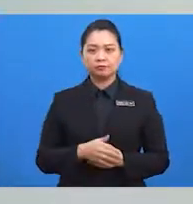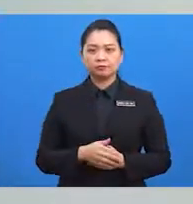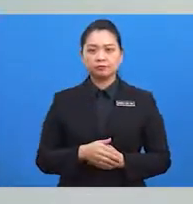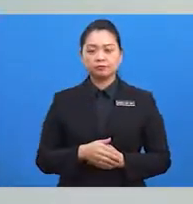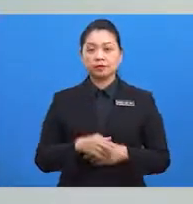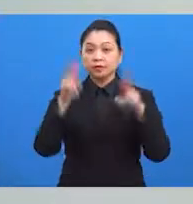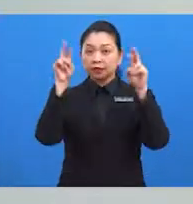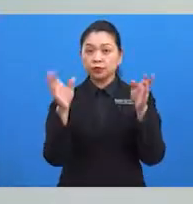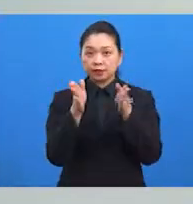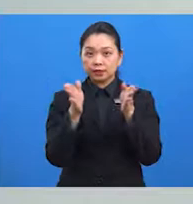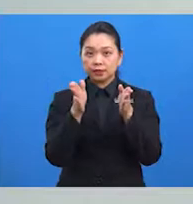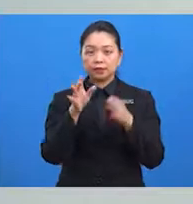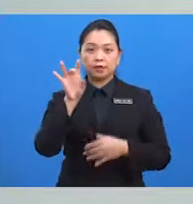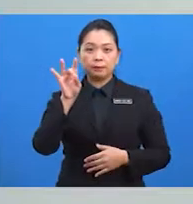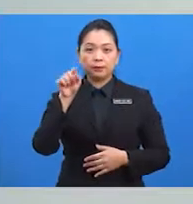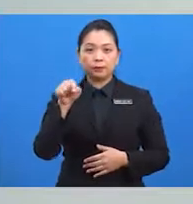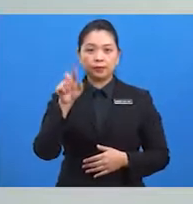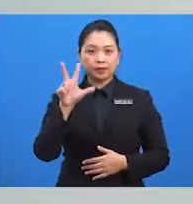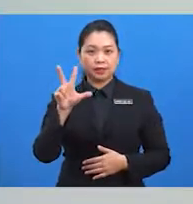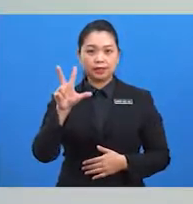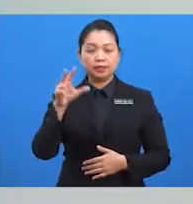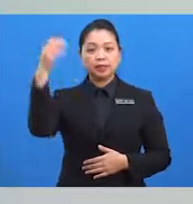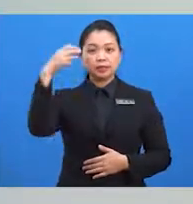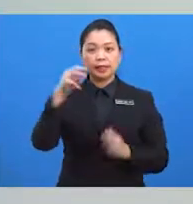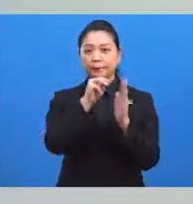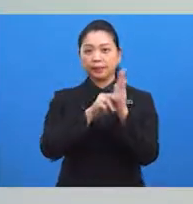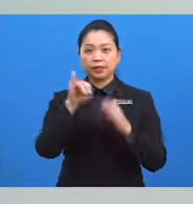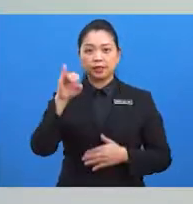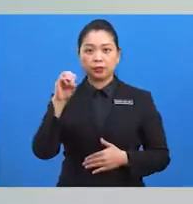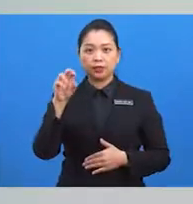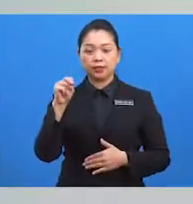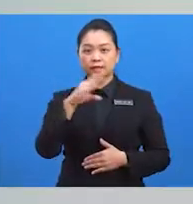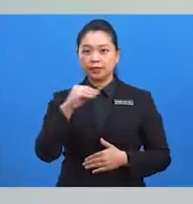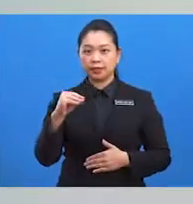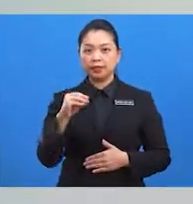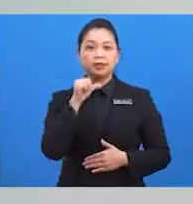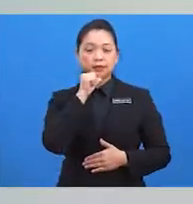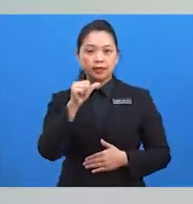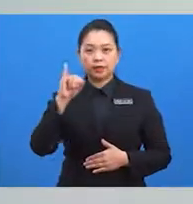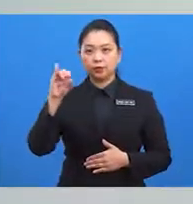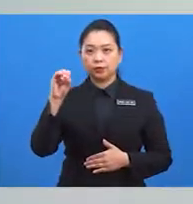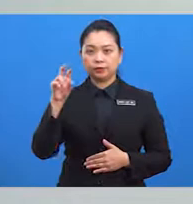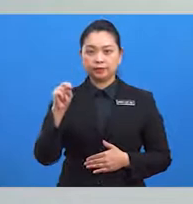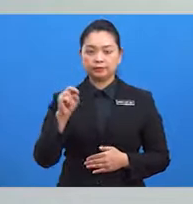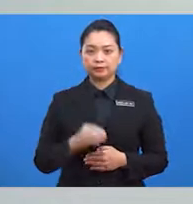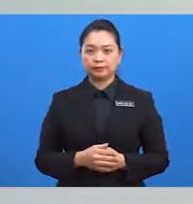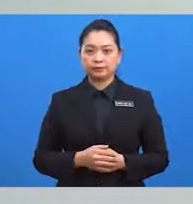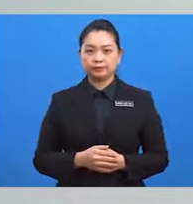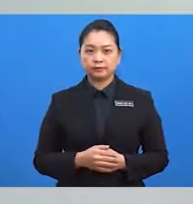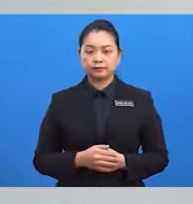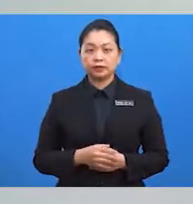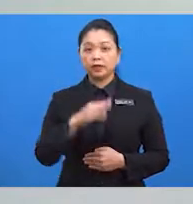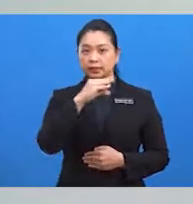Sabtu Fik 80-an tiga Sinar mengayun dan sinaran tidak mengayun